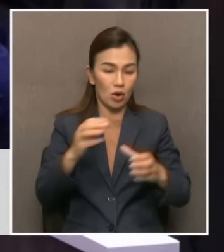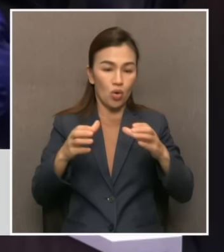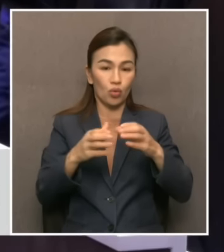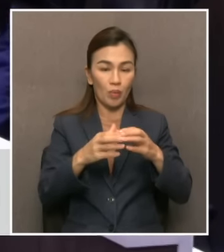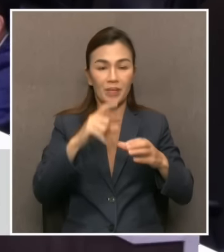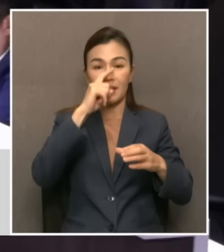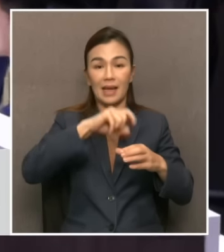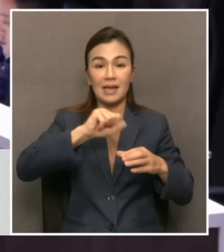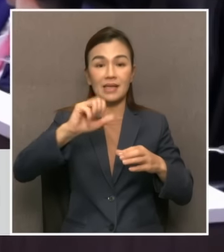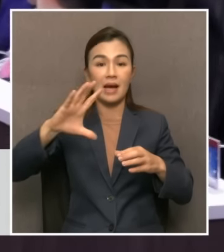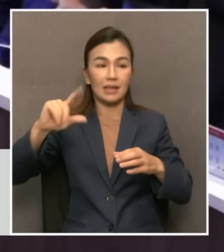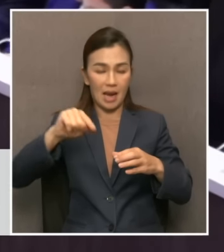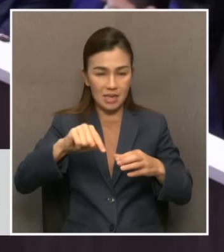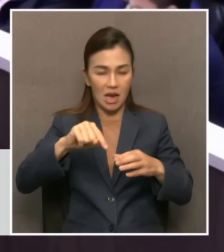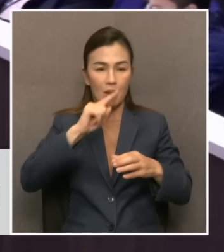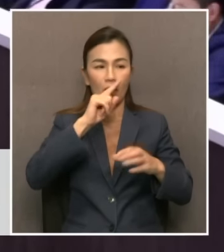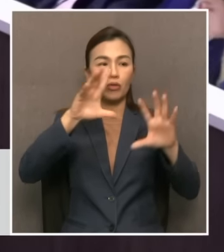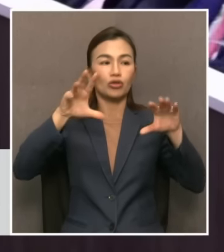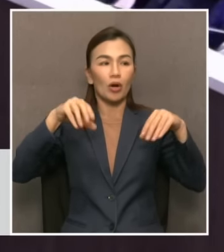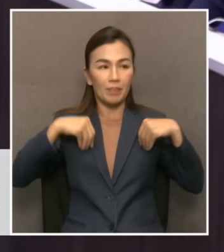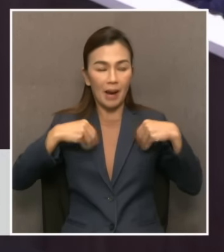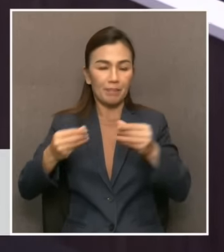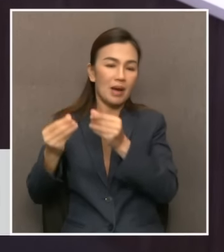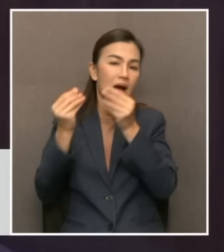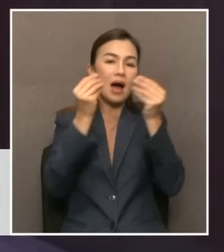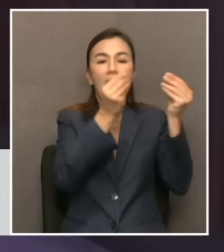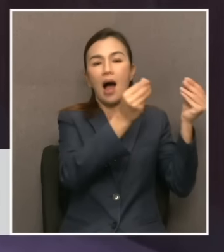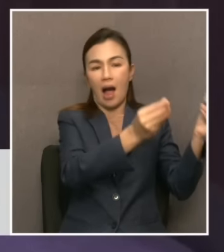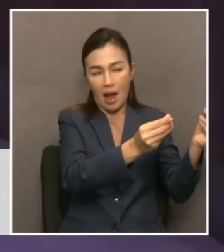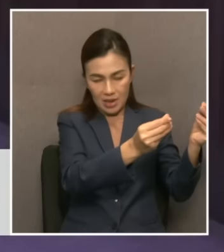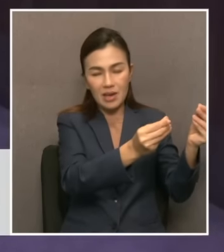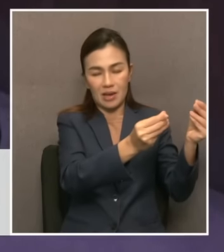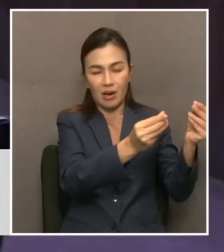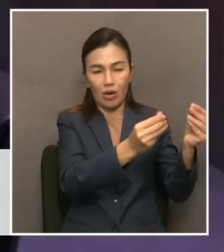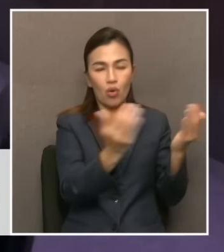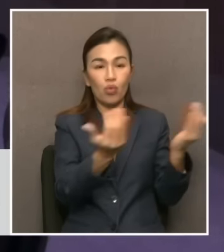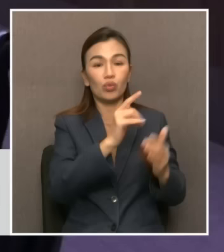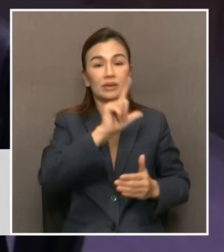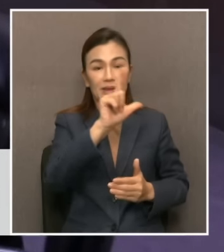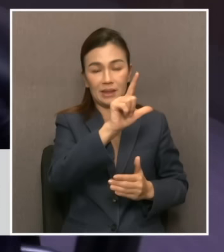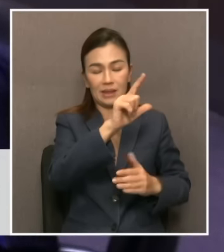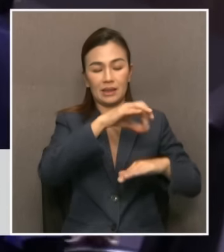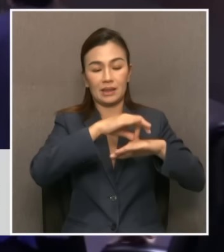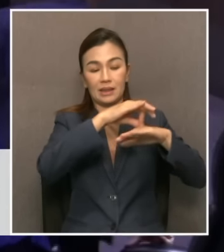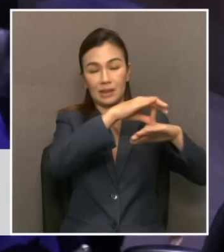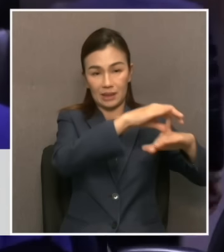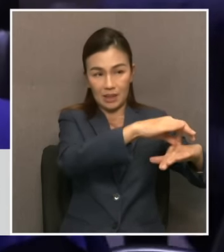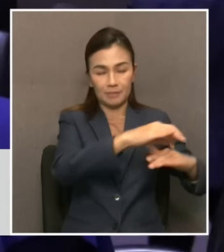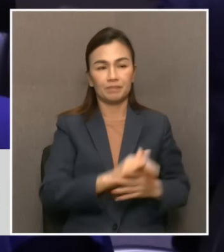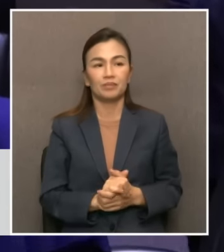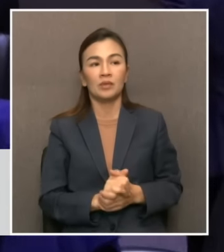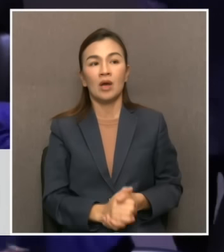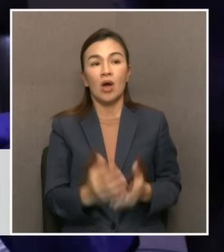นนะคะที่โหวตให้ความเห็นชอบให้นางสาวแพทองธารเป็นนายกรัฐมนตรีส่วนความเคลื่อนไหวของนางสาวทองทาน